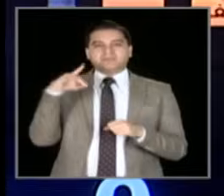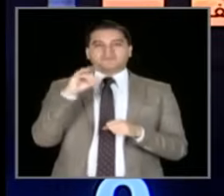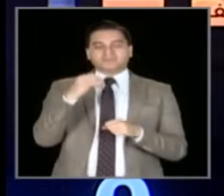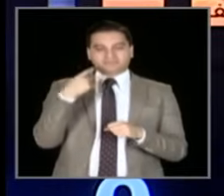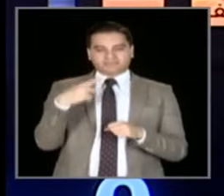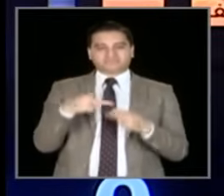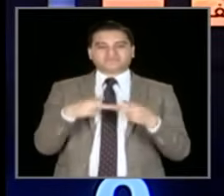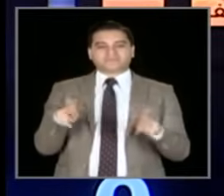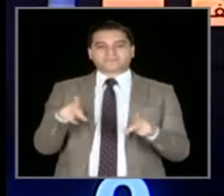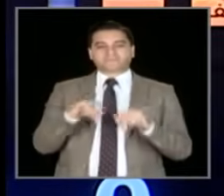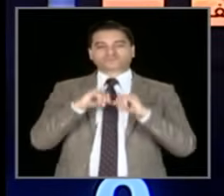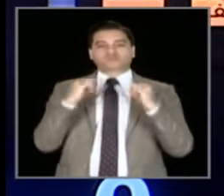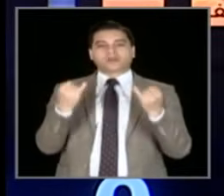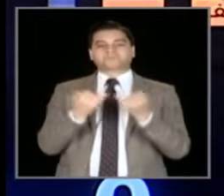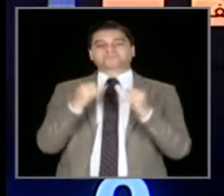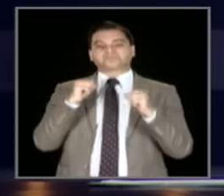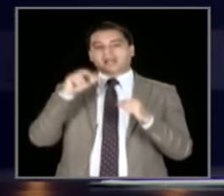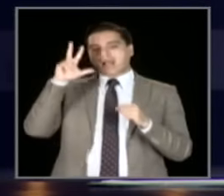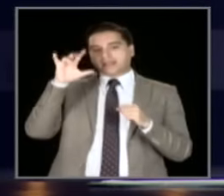1958. اليونسكو بتصون